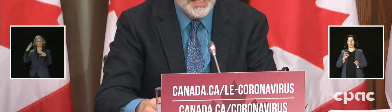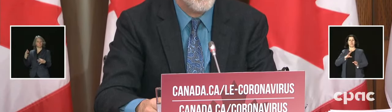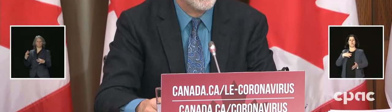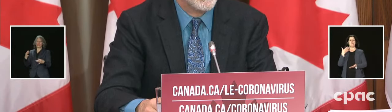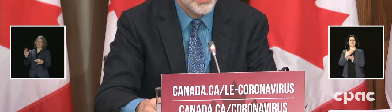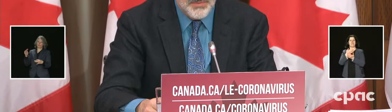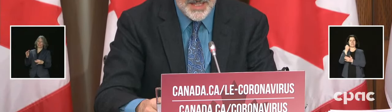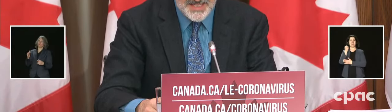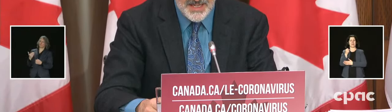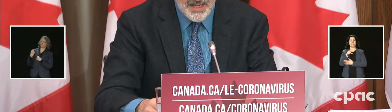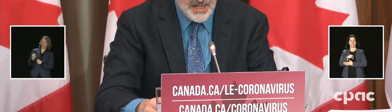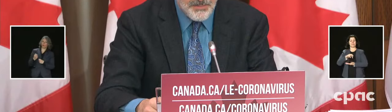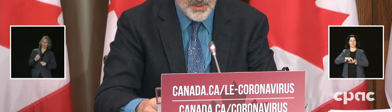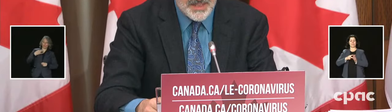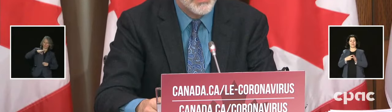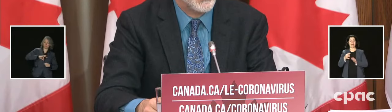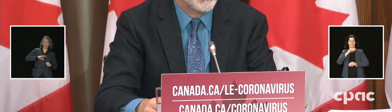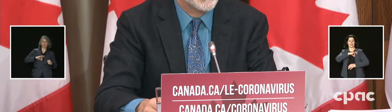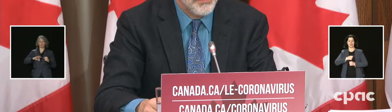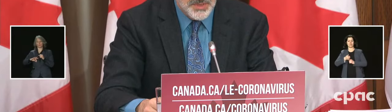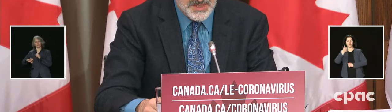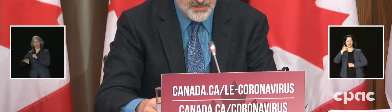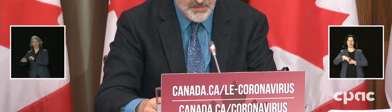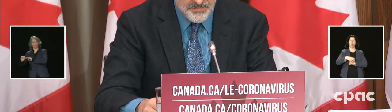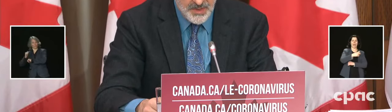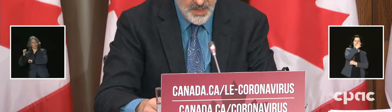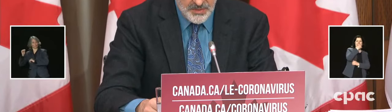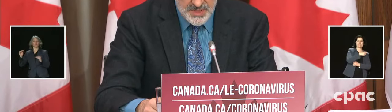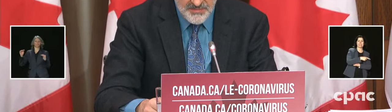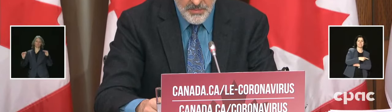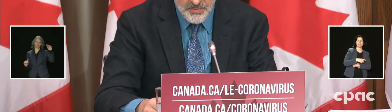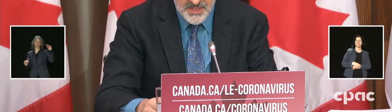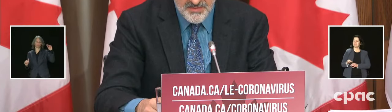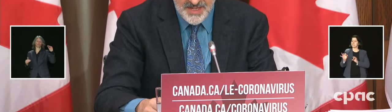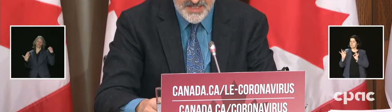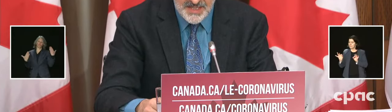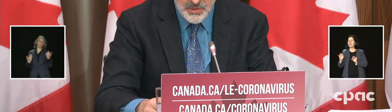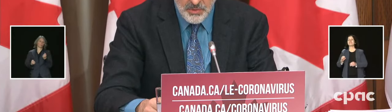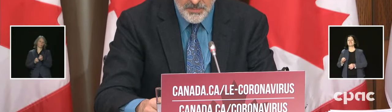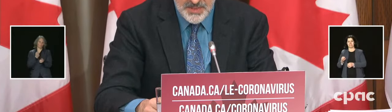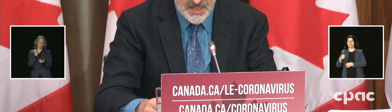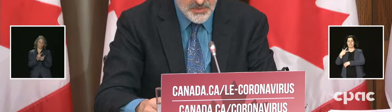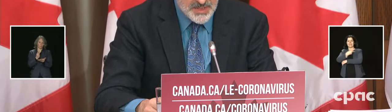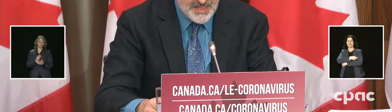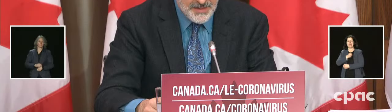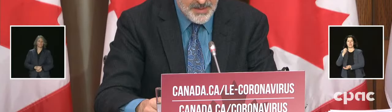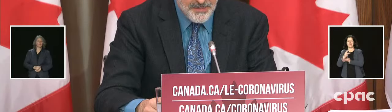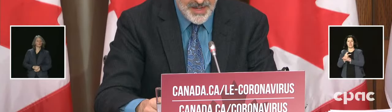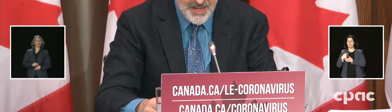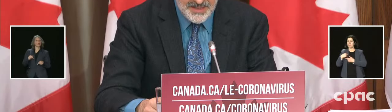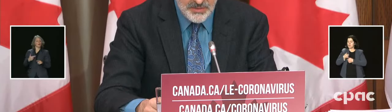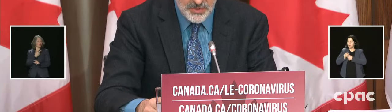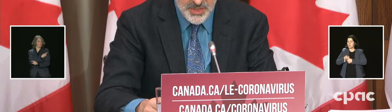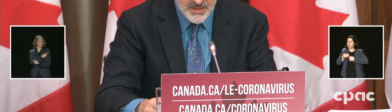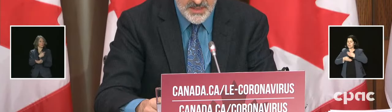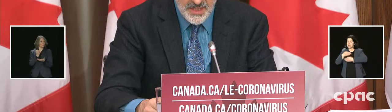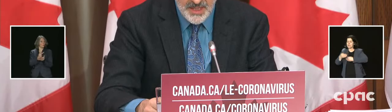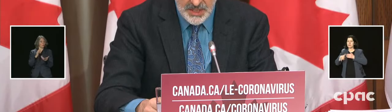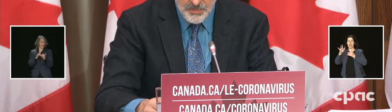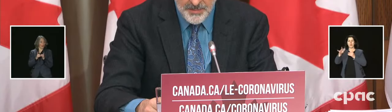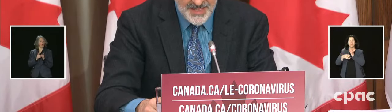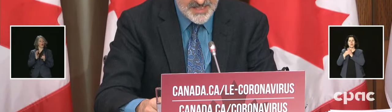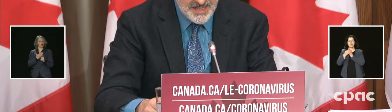démontrant que les avantages du vaccin l'emportaient sur les risques possibles. Nous avons approuvé ce vaccin selon le processus établi par l'arrêté